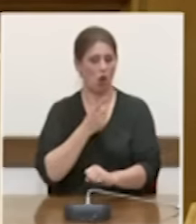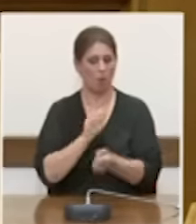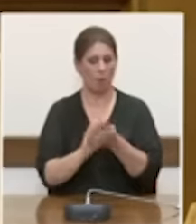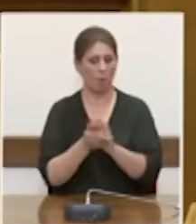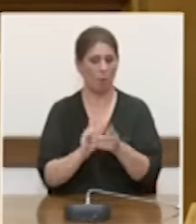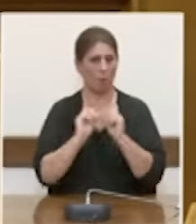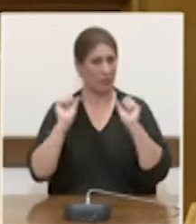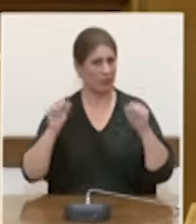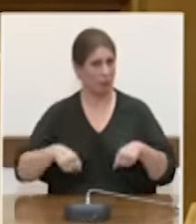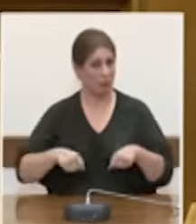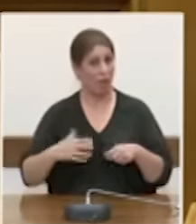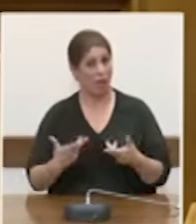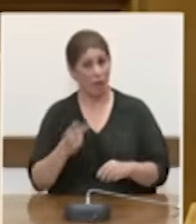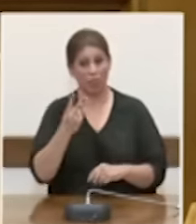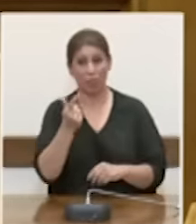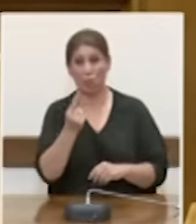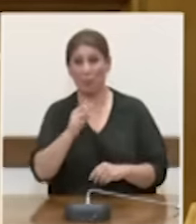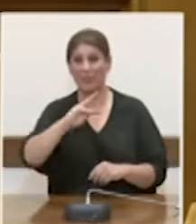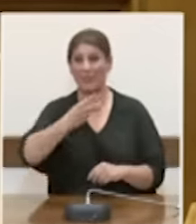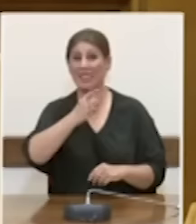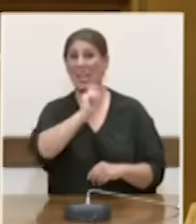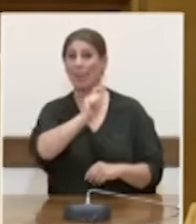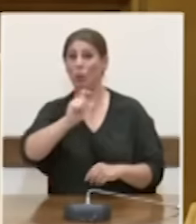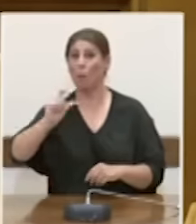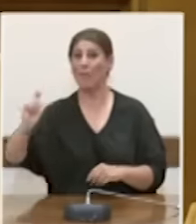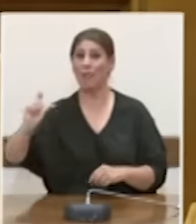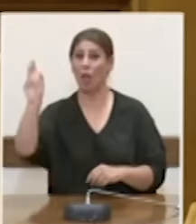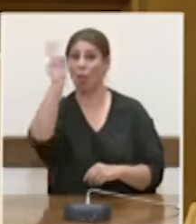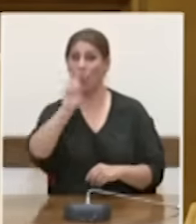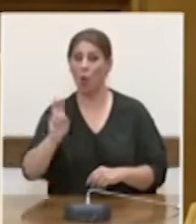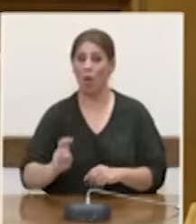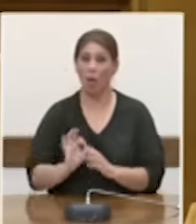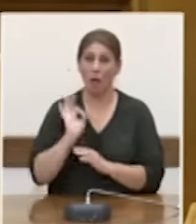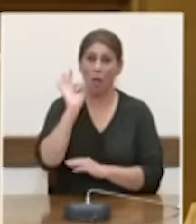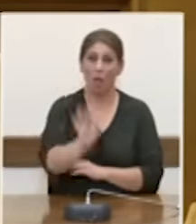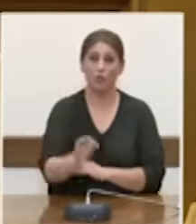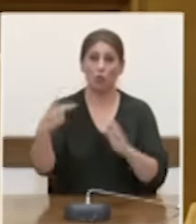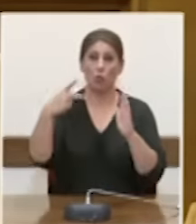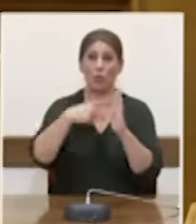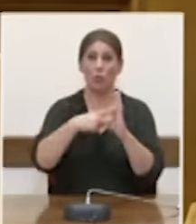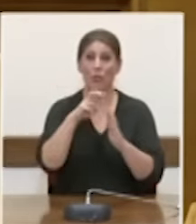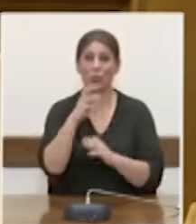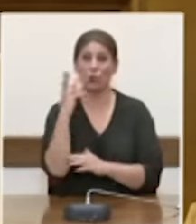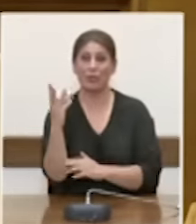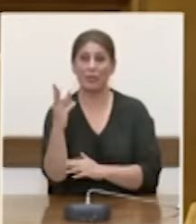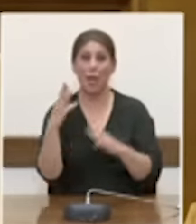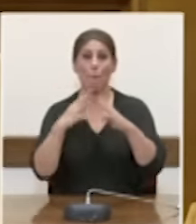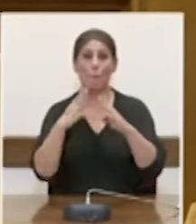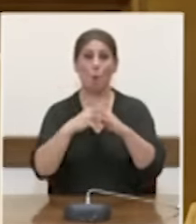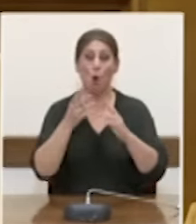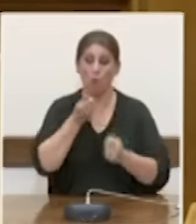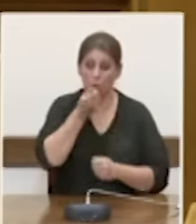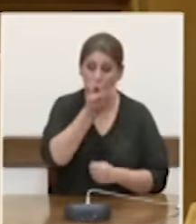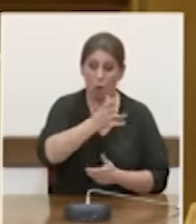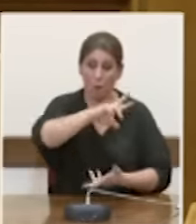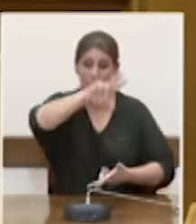στα 2,5-3 εκατομμύρια δολάρια έφτασαν το 2023 οι πολεμικές δαπάνες